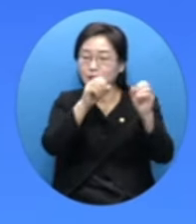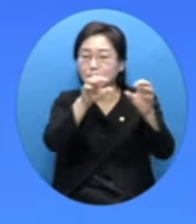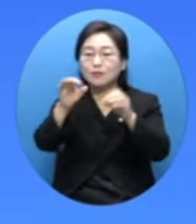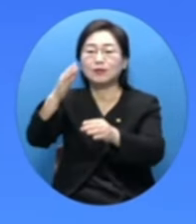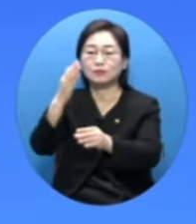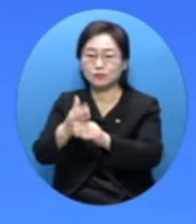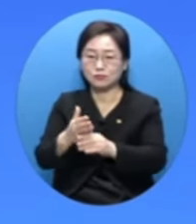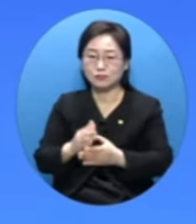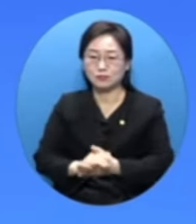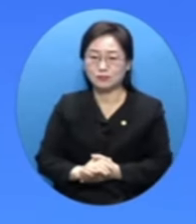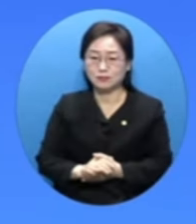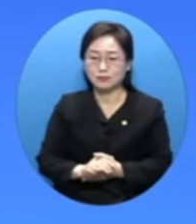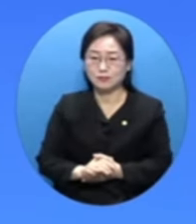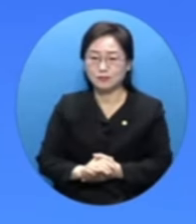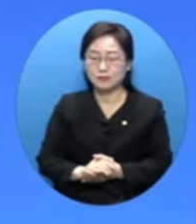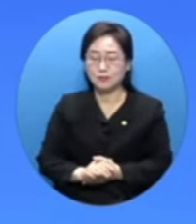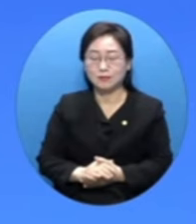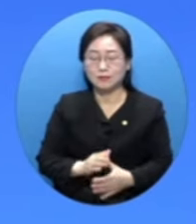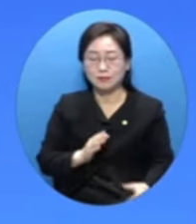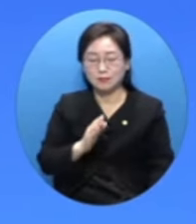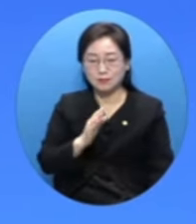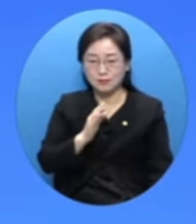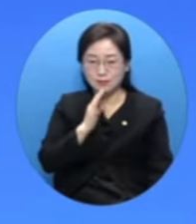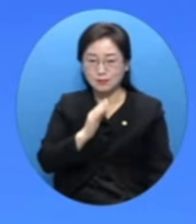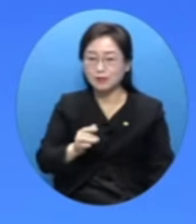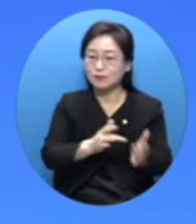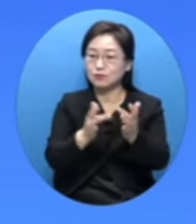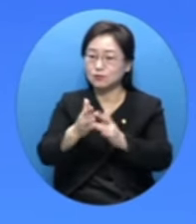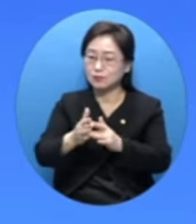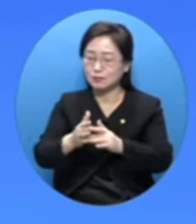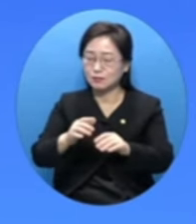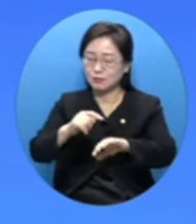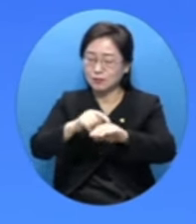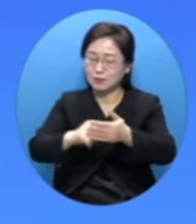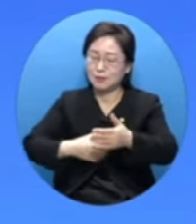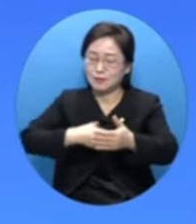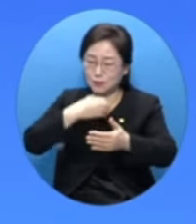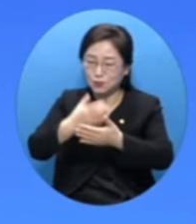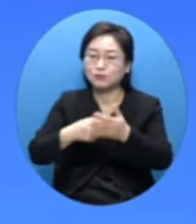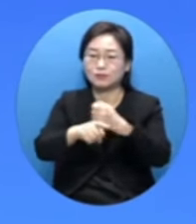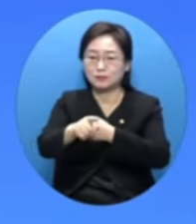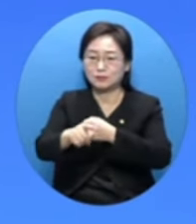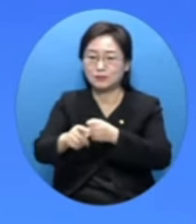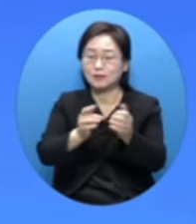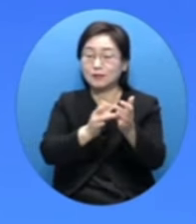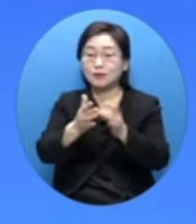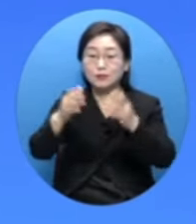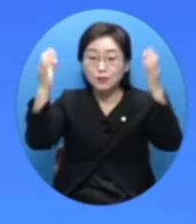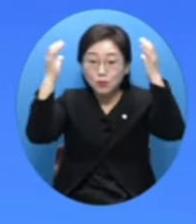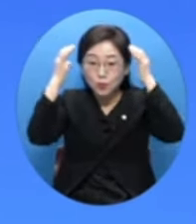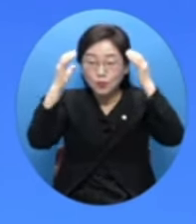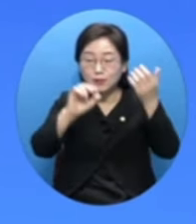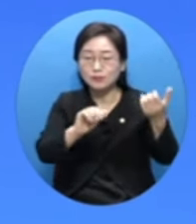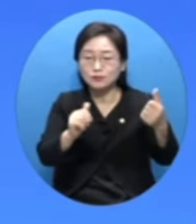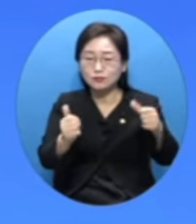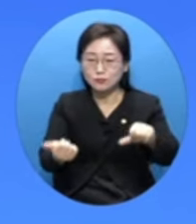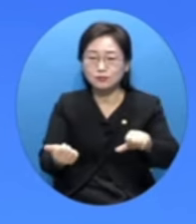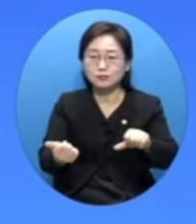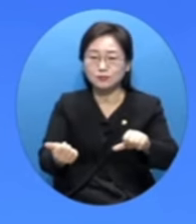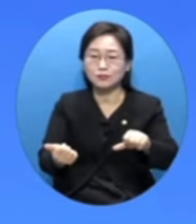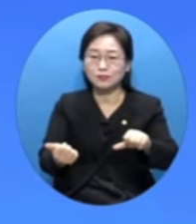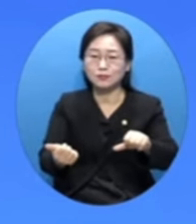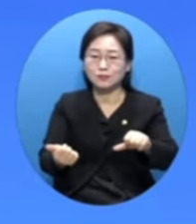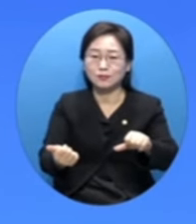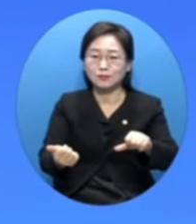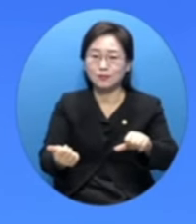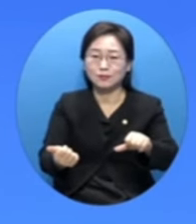있습니다. 얼마나 예수님을 감동시켰든지 예수님의 고난의 죽음을